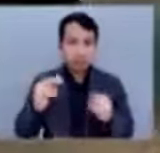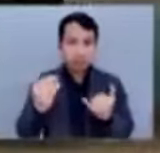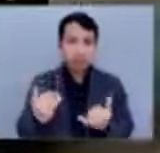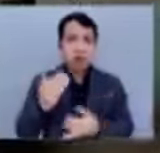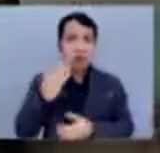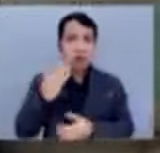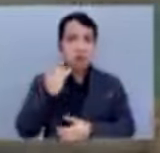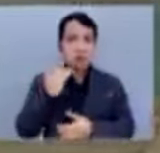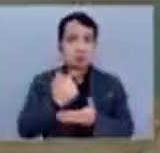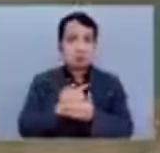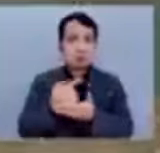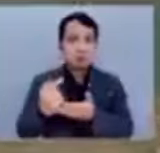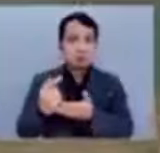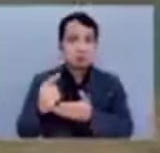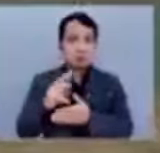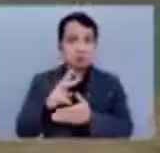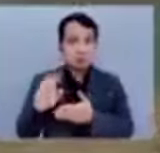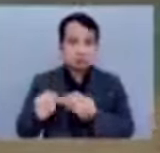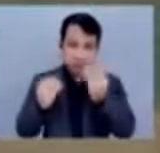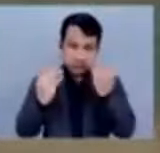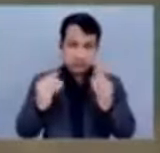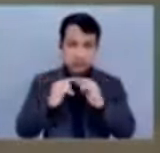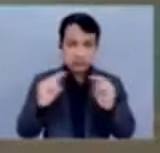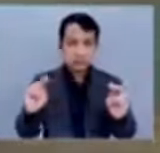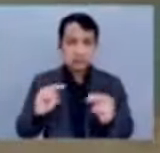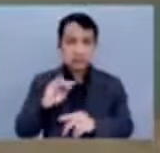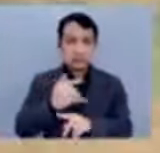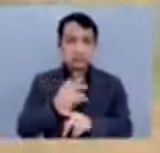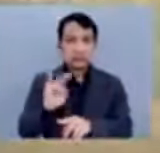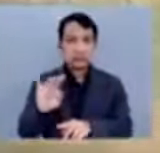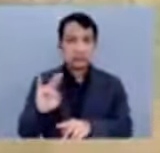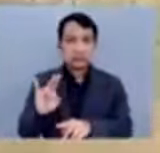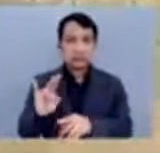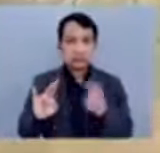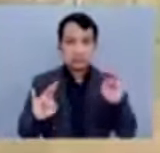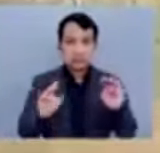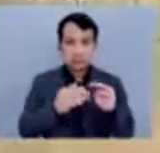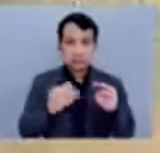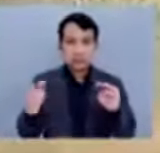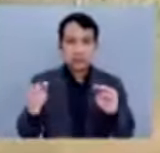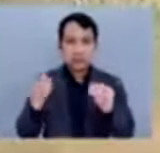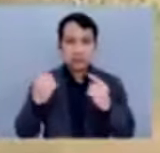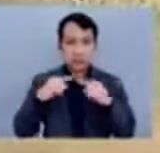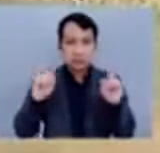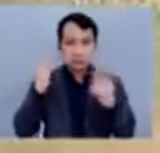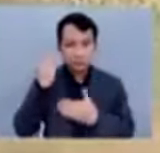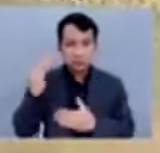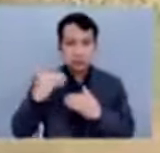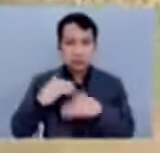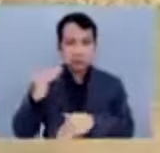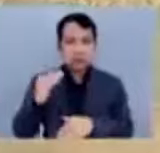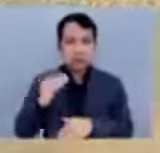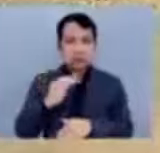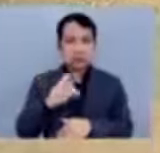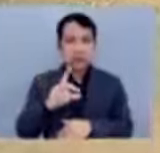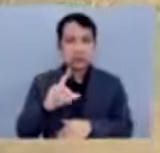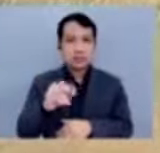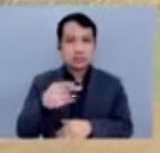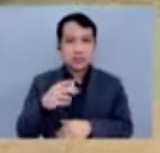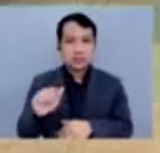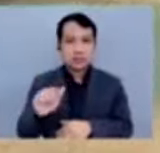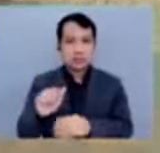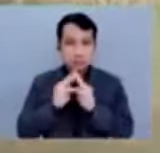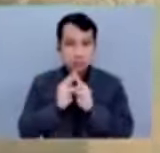long weekend. Idineklara kasing holiday ang June 17 o Lunes bilang paggunita sa Idil Adha ng mga kapatid nating Muslim.